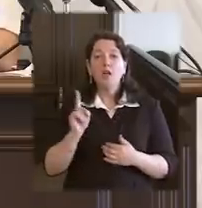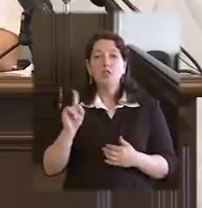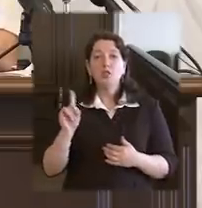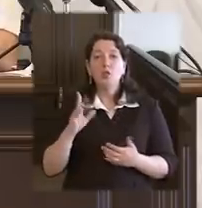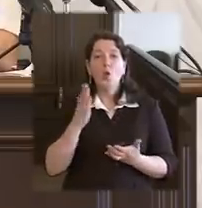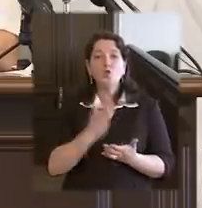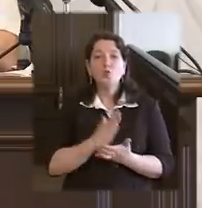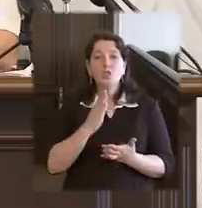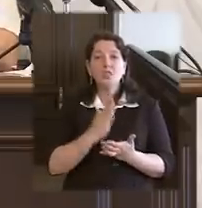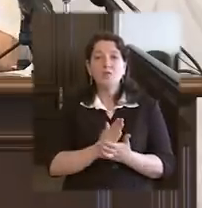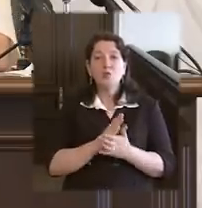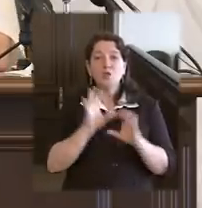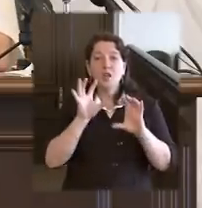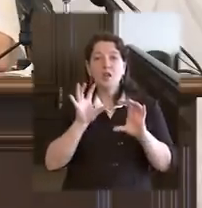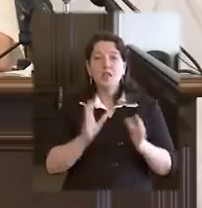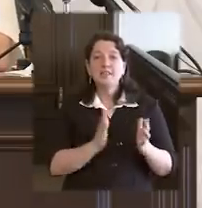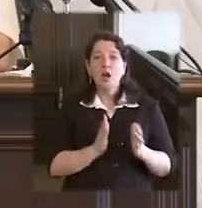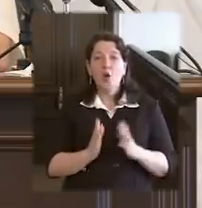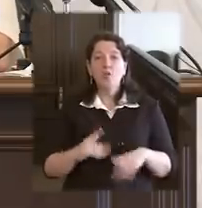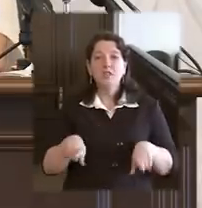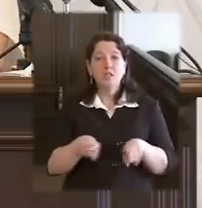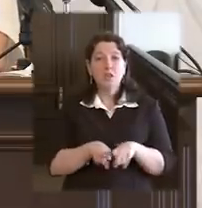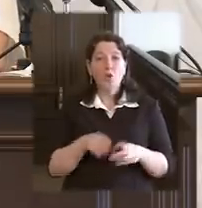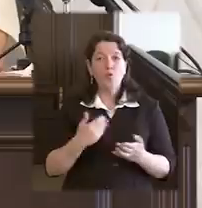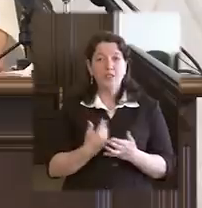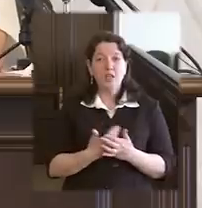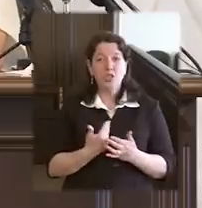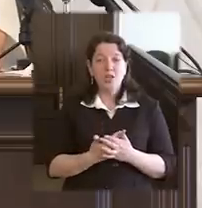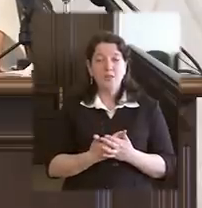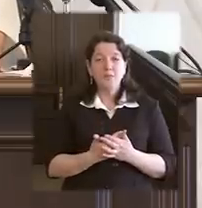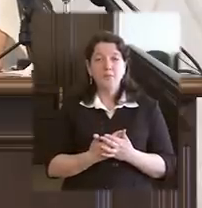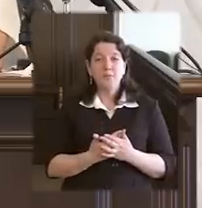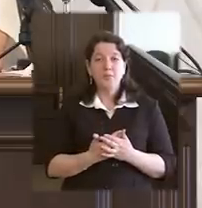Оказывается, существует закон такого рода.